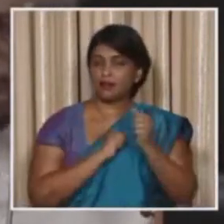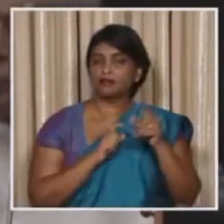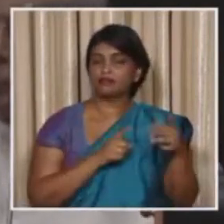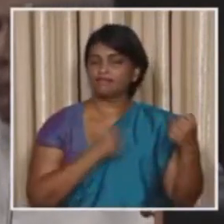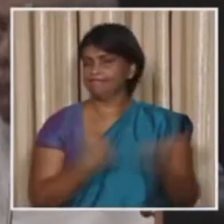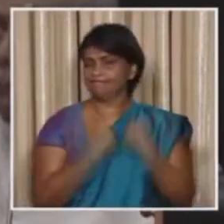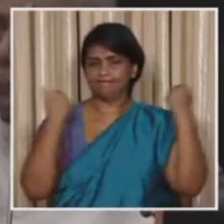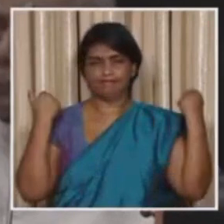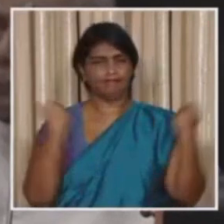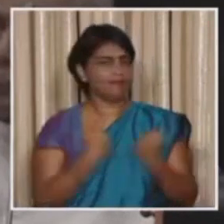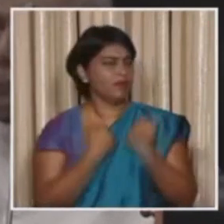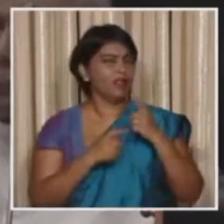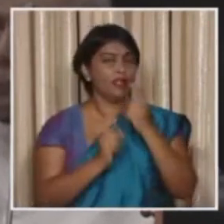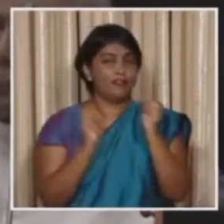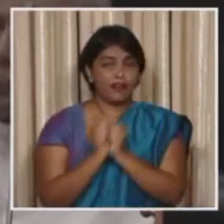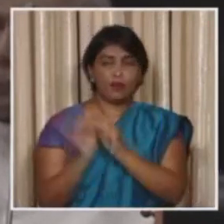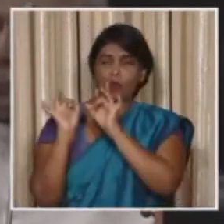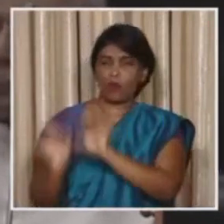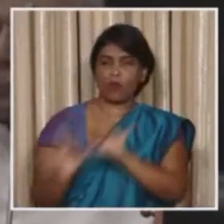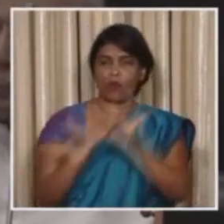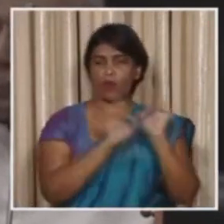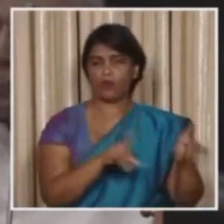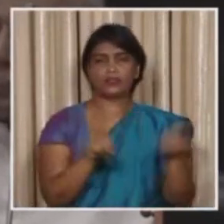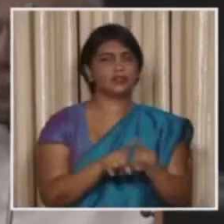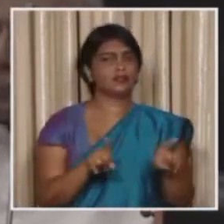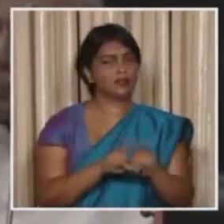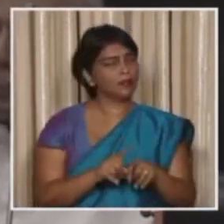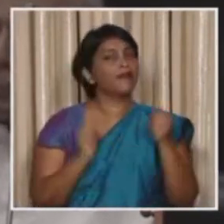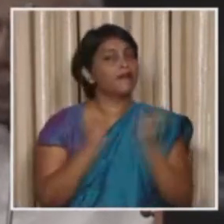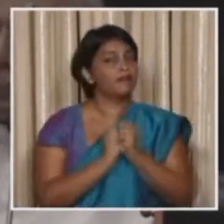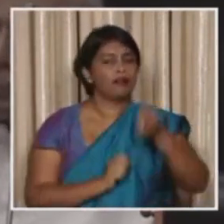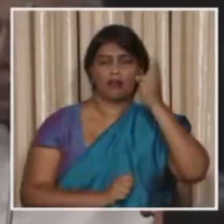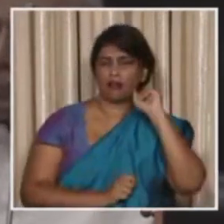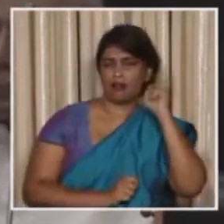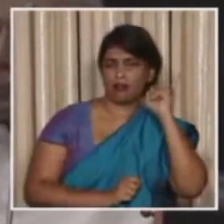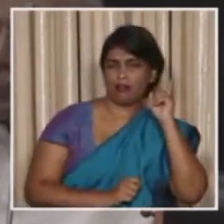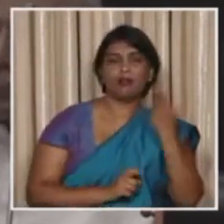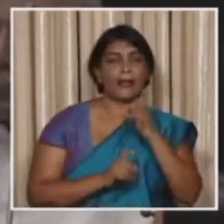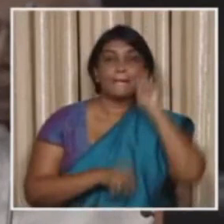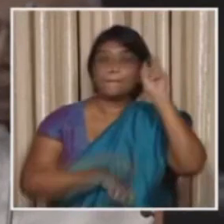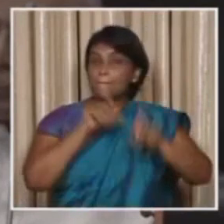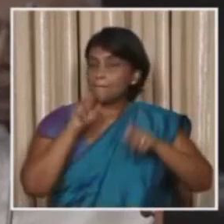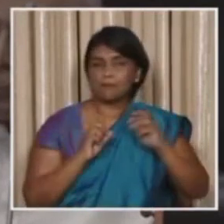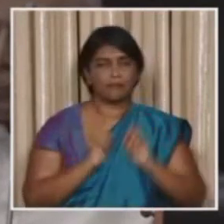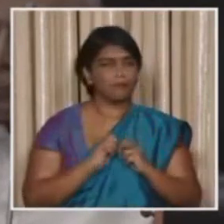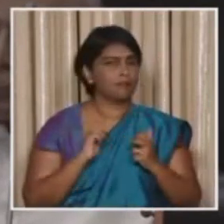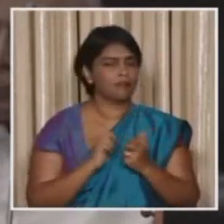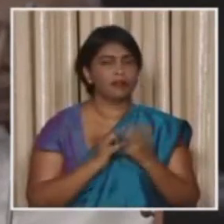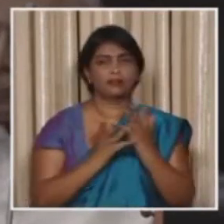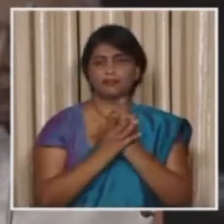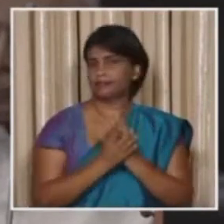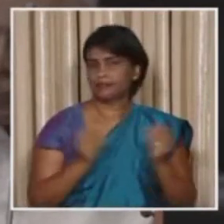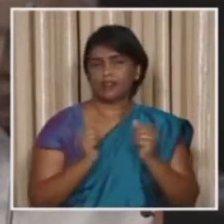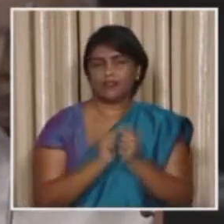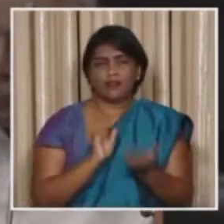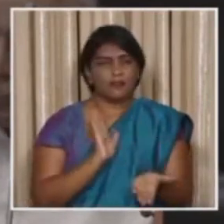එකිනෙක හැප්පෙනවා. එකම වැඩේ දෙතැනකින් සිද්ධ වෙනවා. වැඩ කටයුතු ප්‍රමාද වෙනවා. ජනතාවගේ ගැටලු ලිහනවා වෙනුවට